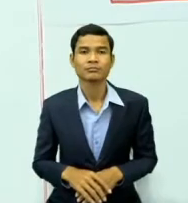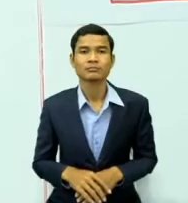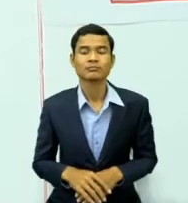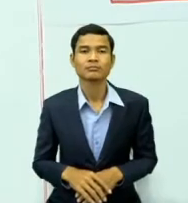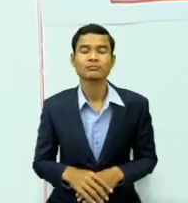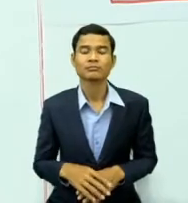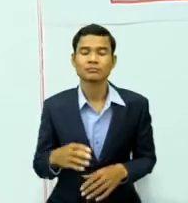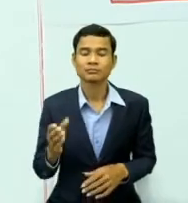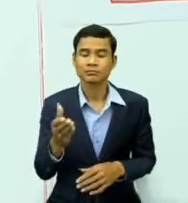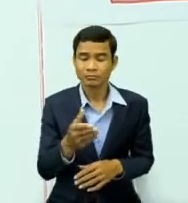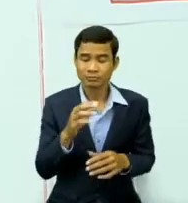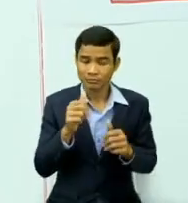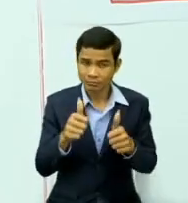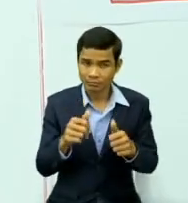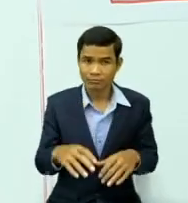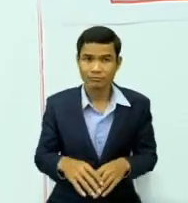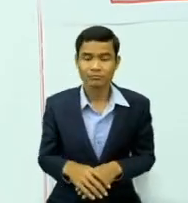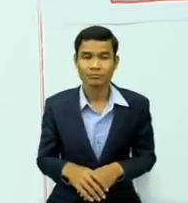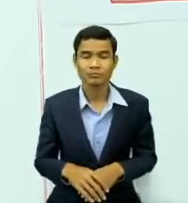cha lỡ na con